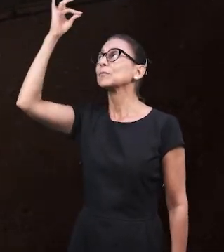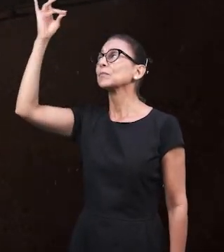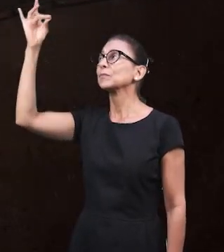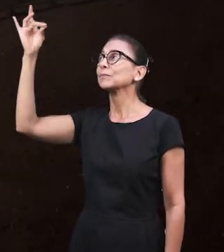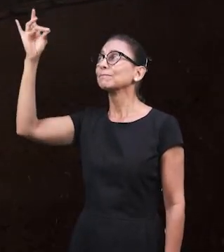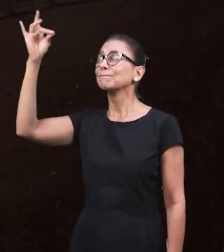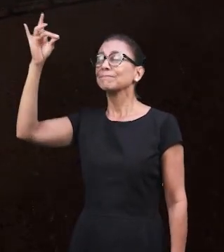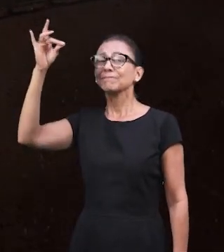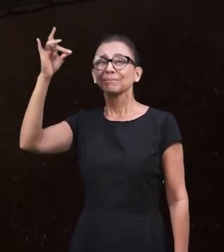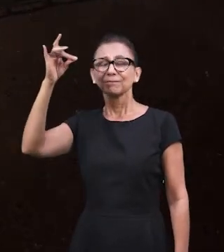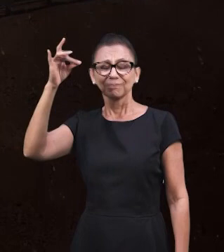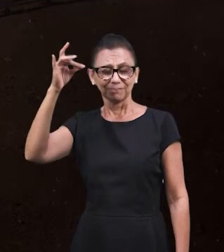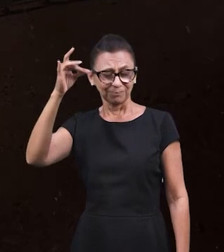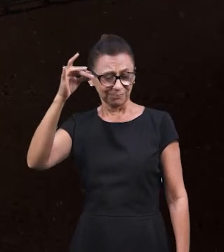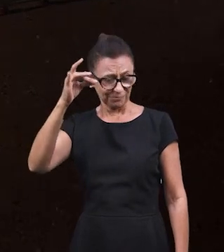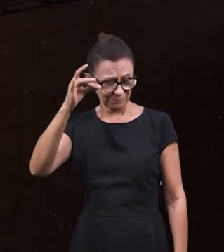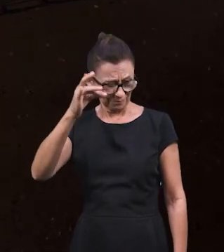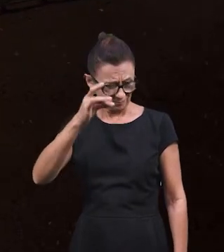с